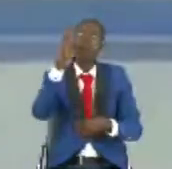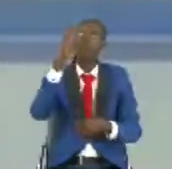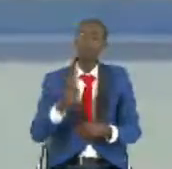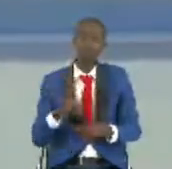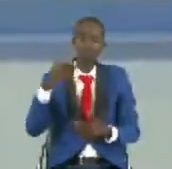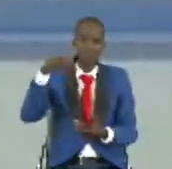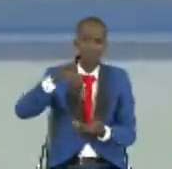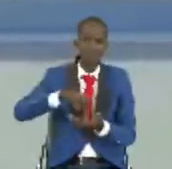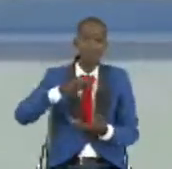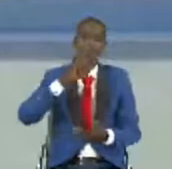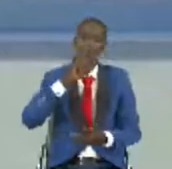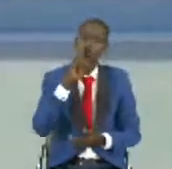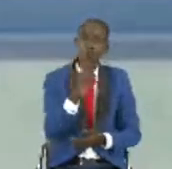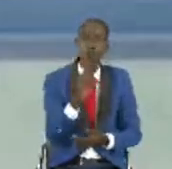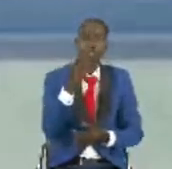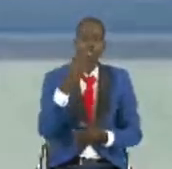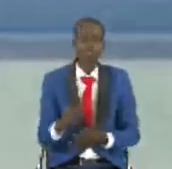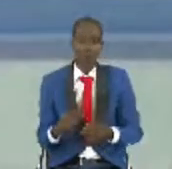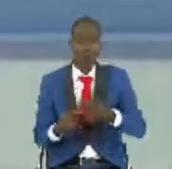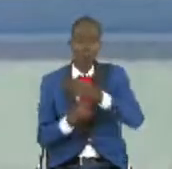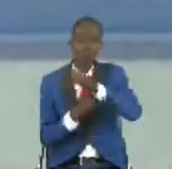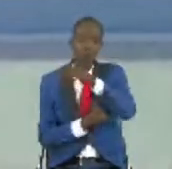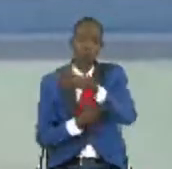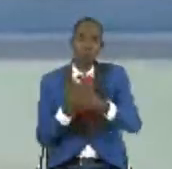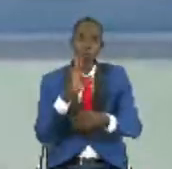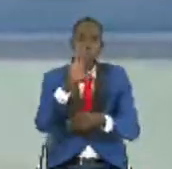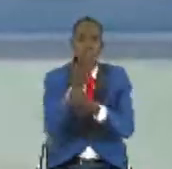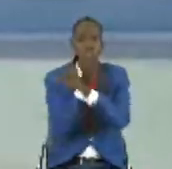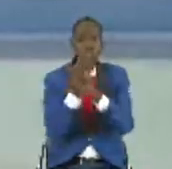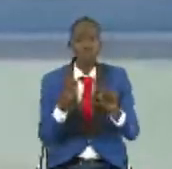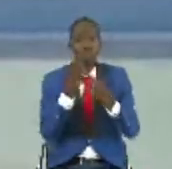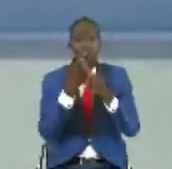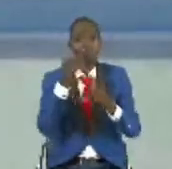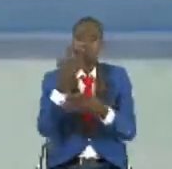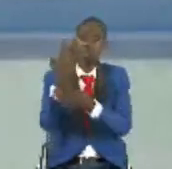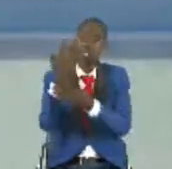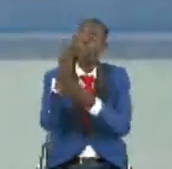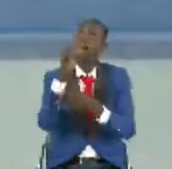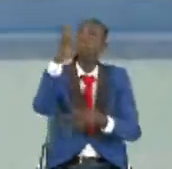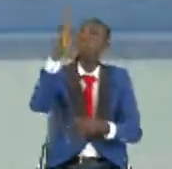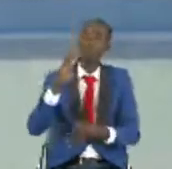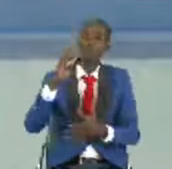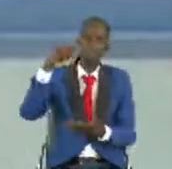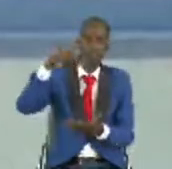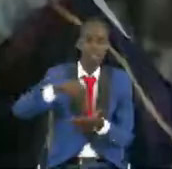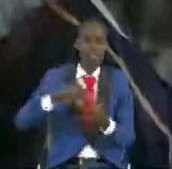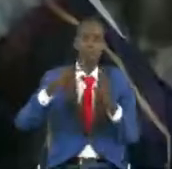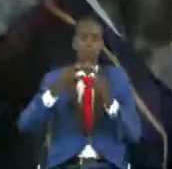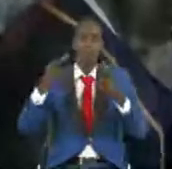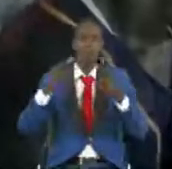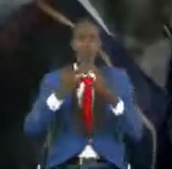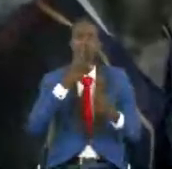debout. Le fondement de ta rédemption dans la main de Dieu reste debout ce